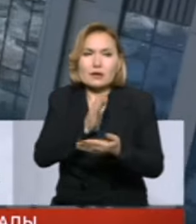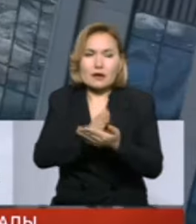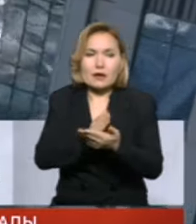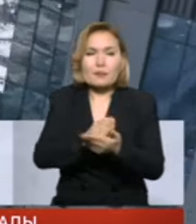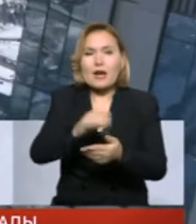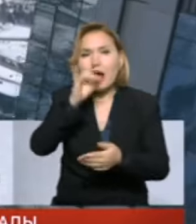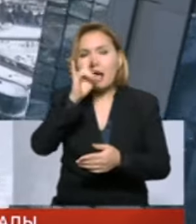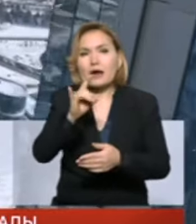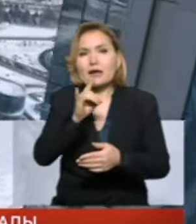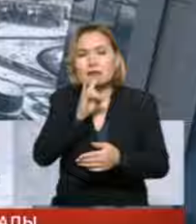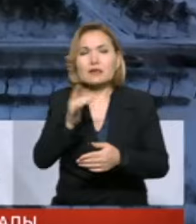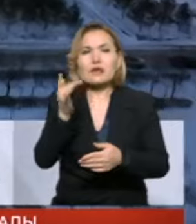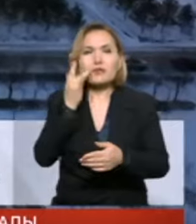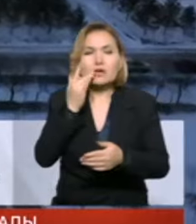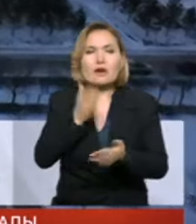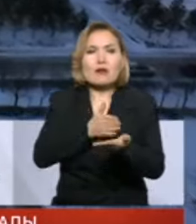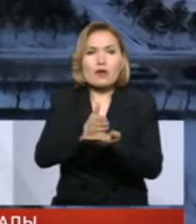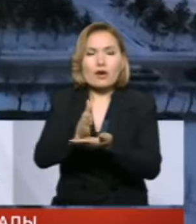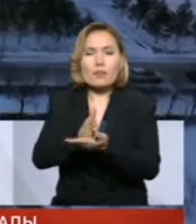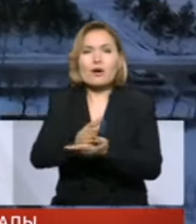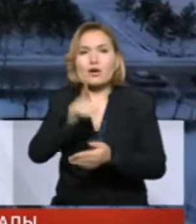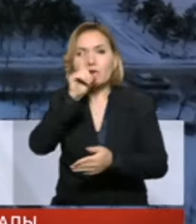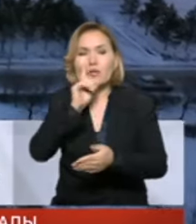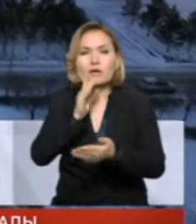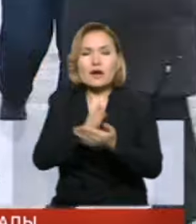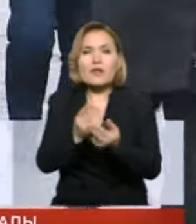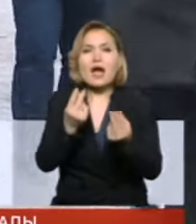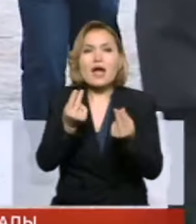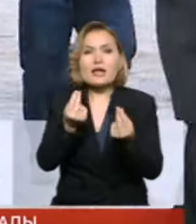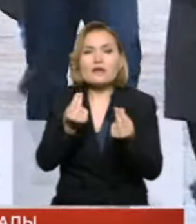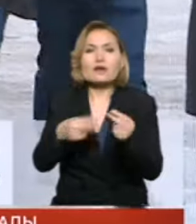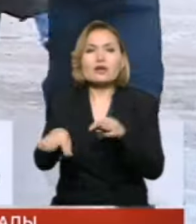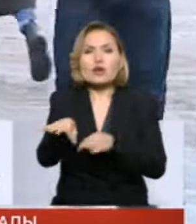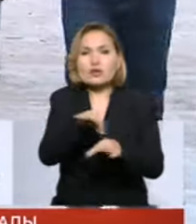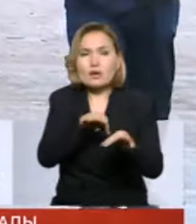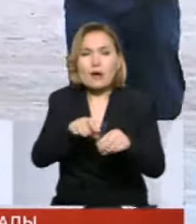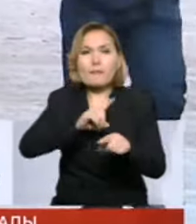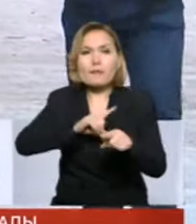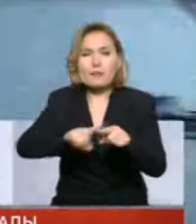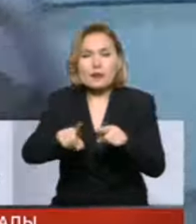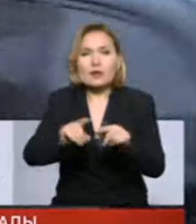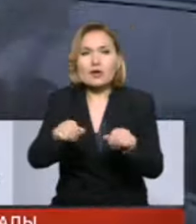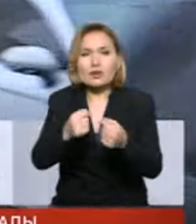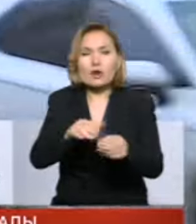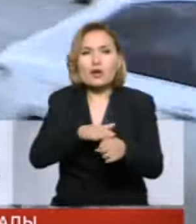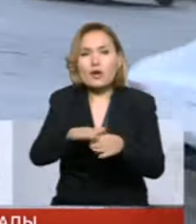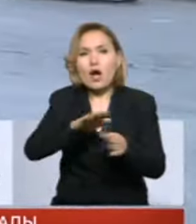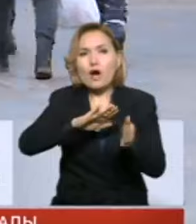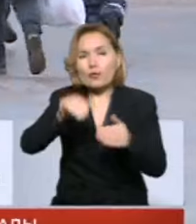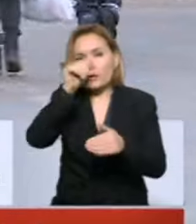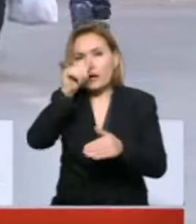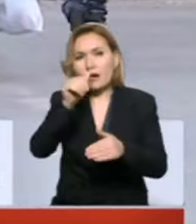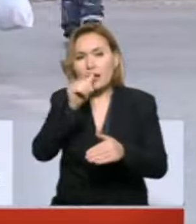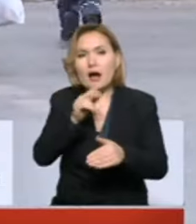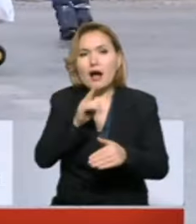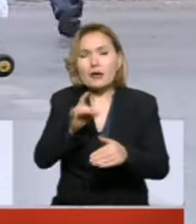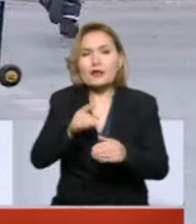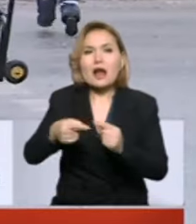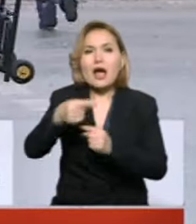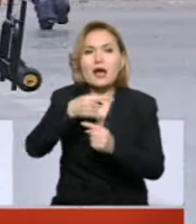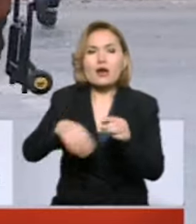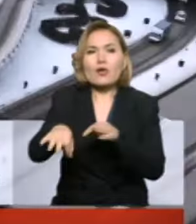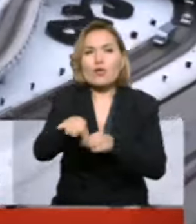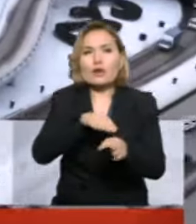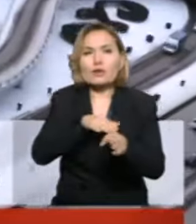үшін Қазақстан қай жағынан болсын қолайлы. Оның үстіне инвестициялық жобаларды өзара жылдам іске асыру үшін өткен айда Қатармен инвестициялық